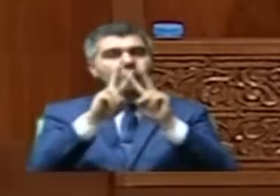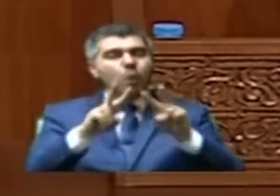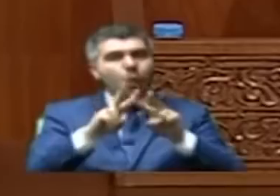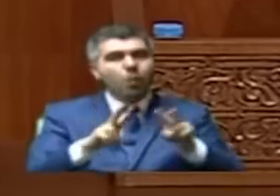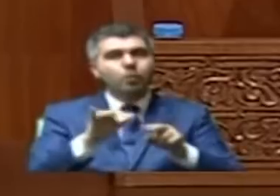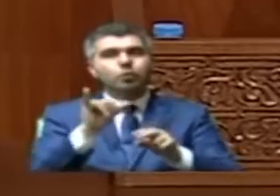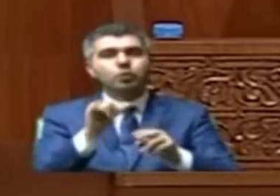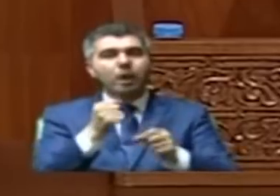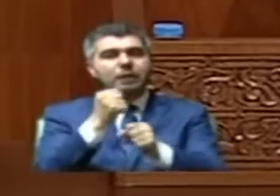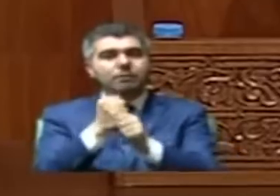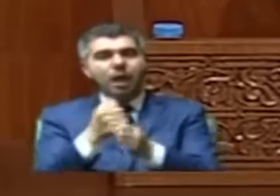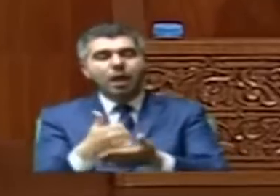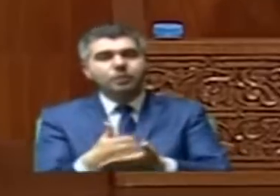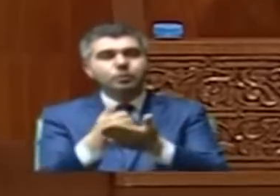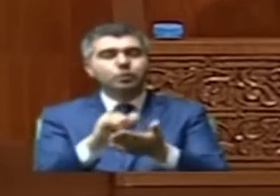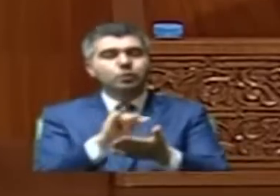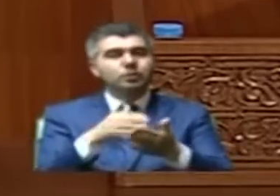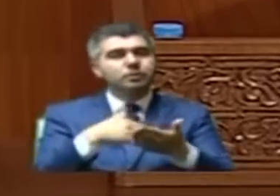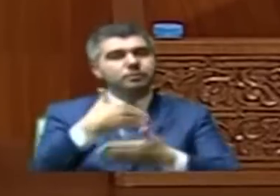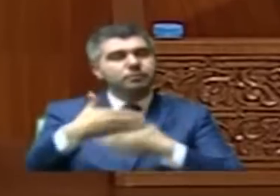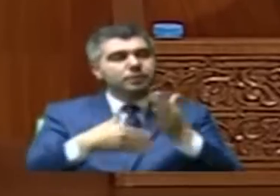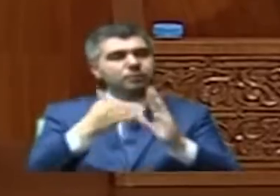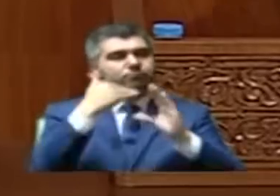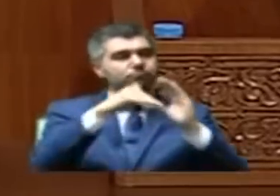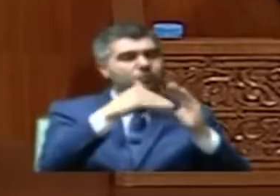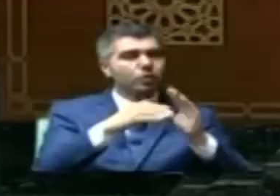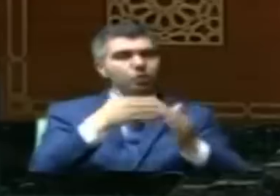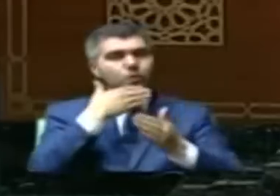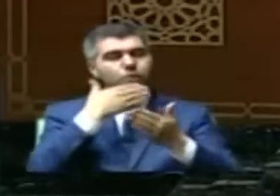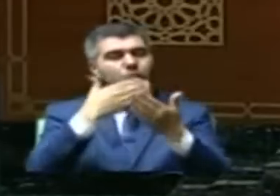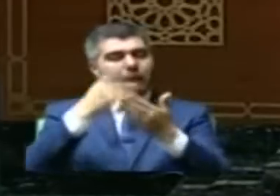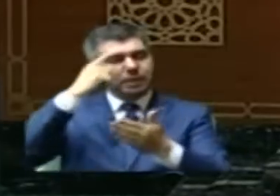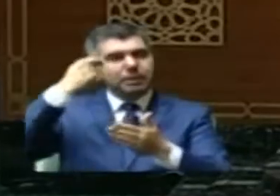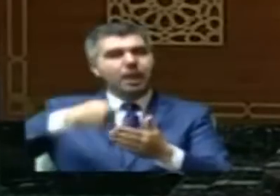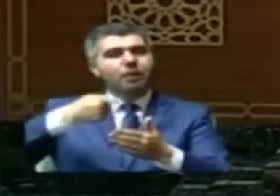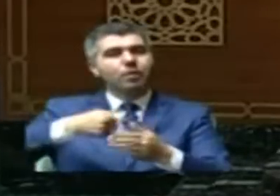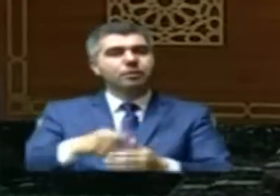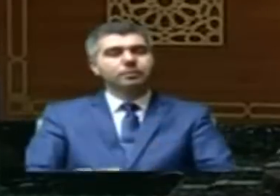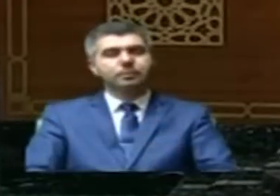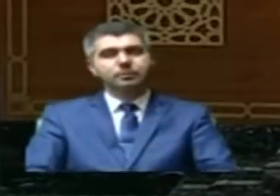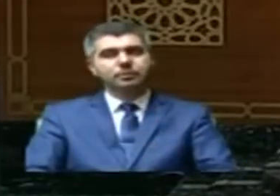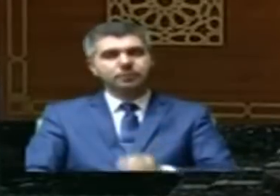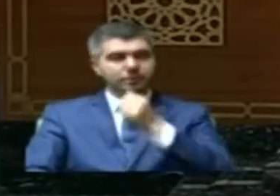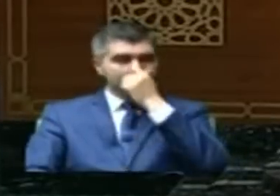ويشوفوا الخدمات التي يحتاجون اليها، او حتى يحطوا الشكايات ديالهم. شكرا جزيلا، والسلام عليكم ورحمة الله وبركاته.